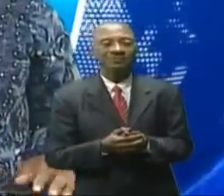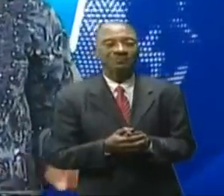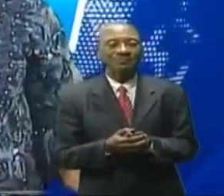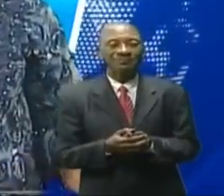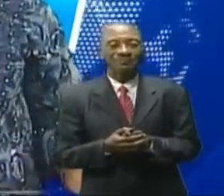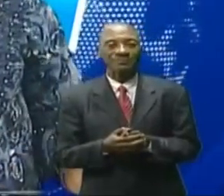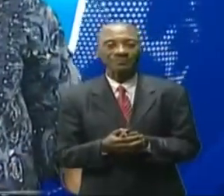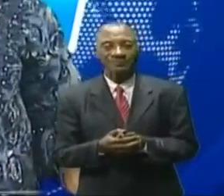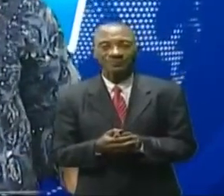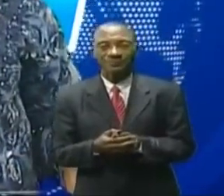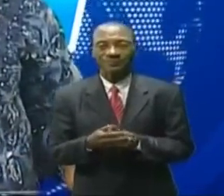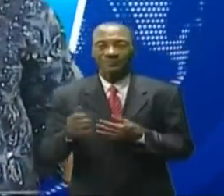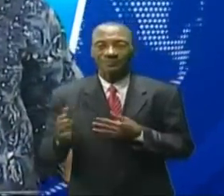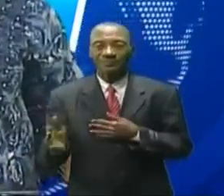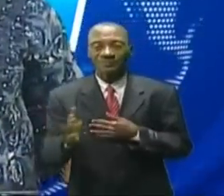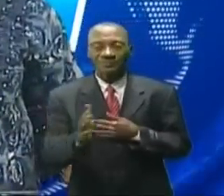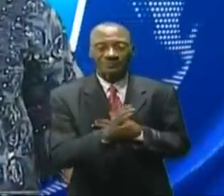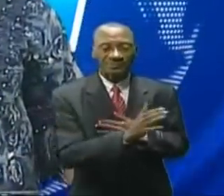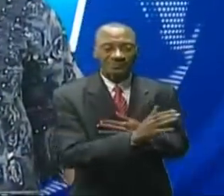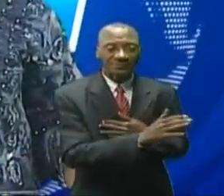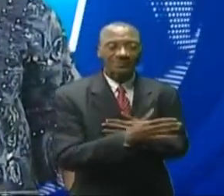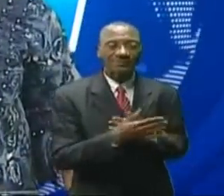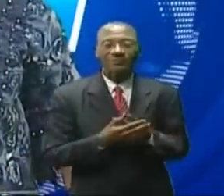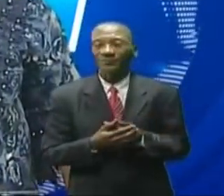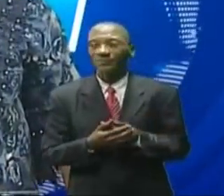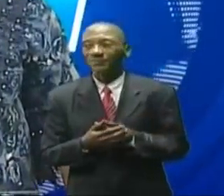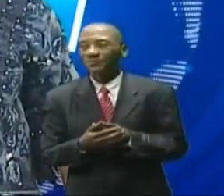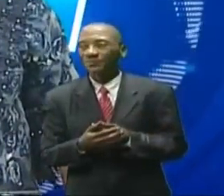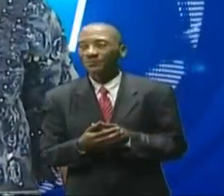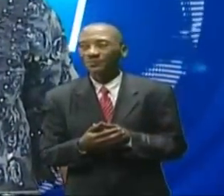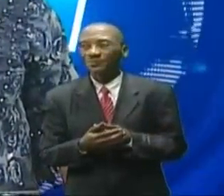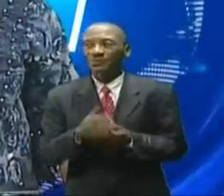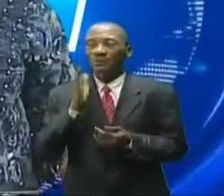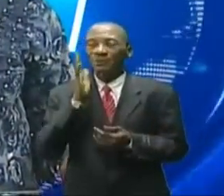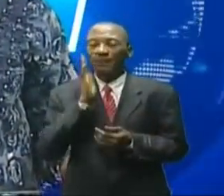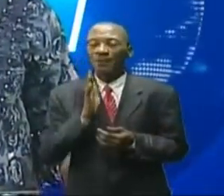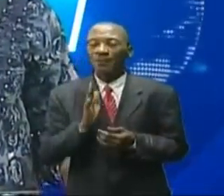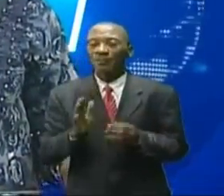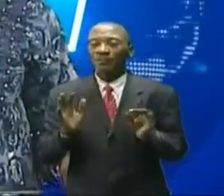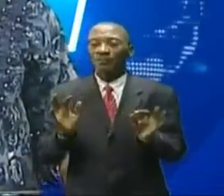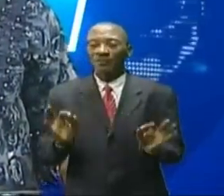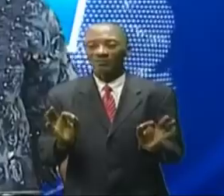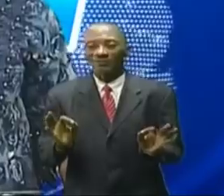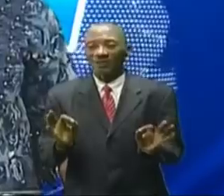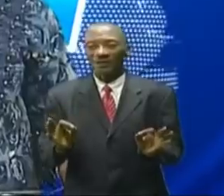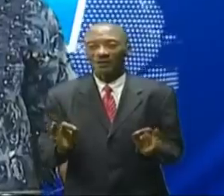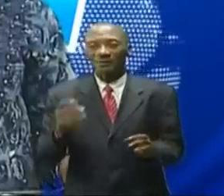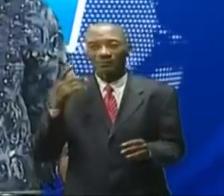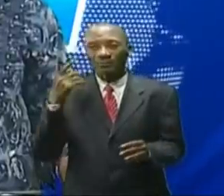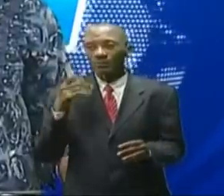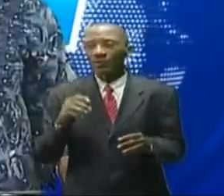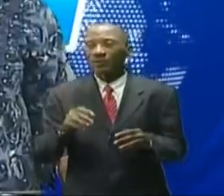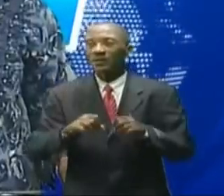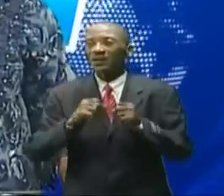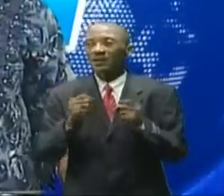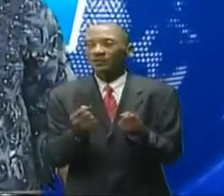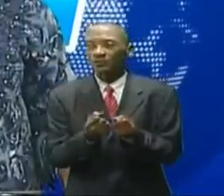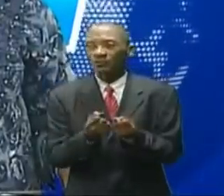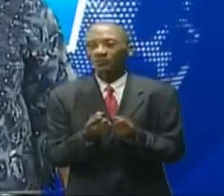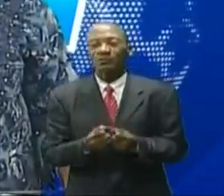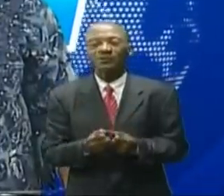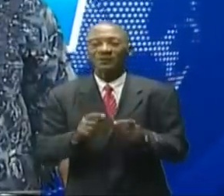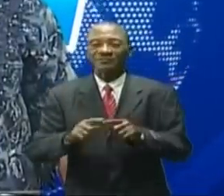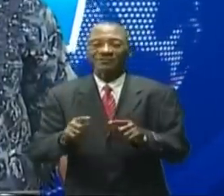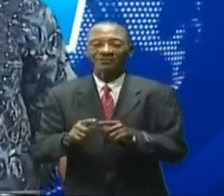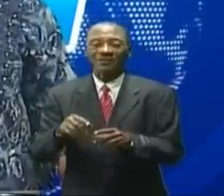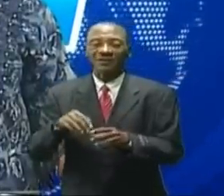Comme annoncé dans les titres, bonne nouvelle pour la population de Mbujimayi, l'usine de fabrication de minéral Tekan